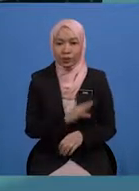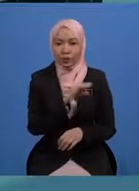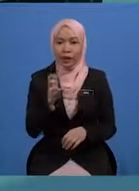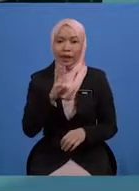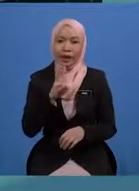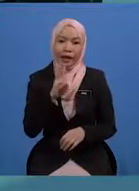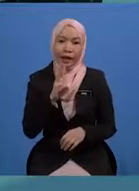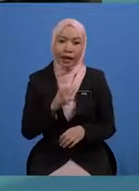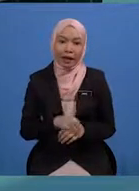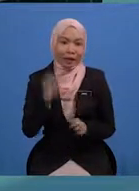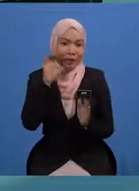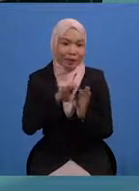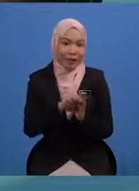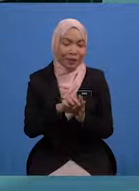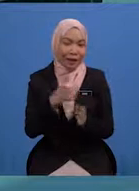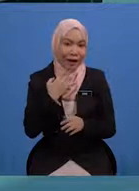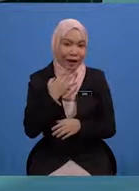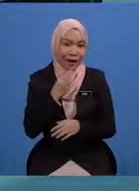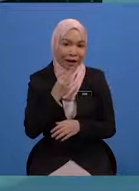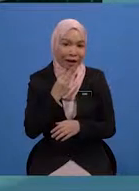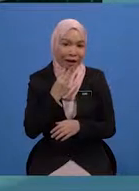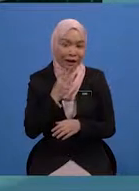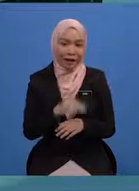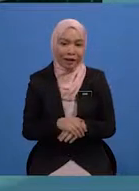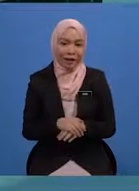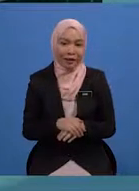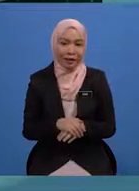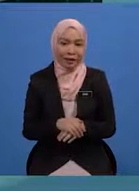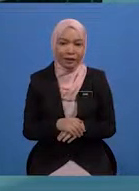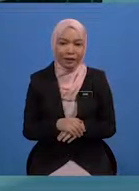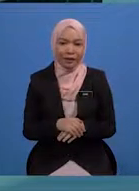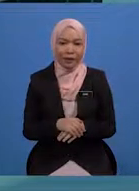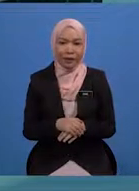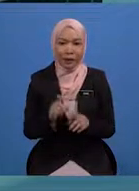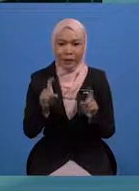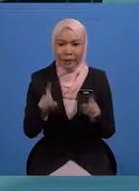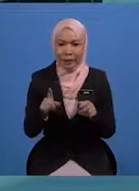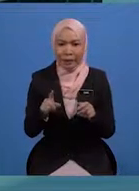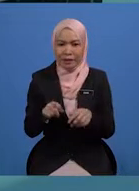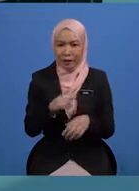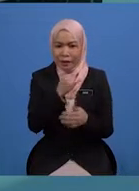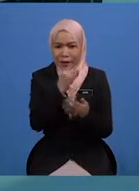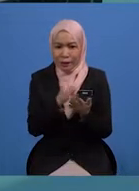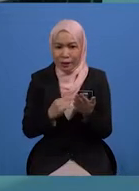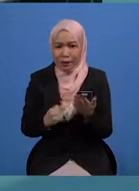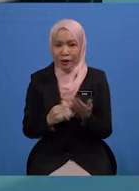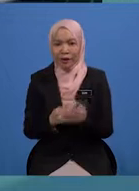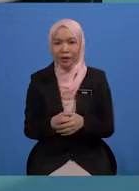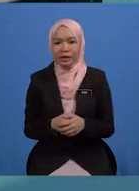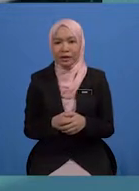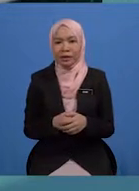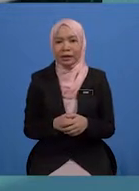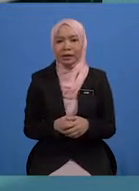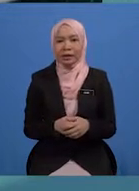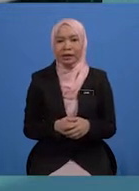Sebagai kerja akhir, kita perlu membuat perincian pada bahagian-bahagian tertentu dalam karya catan